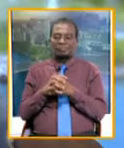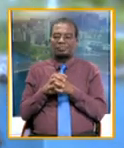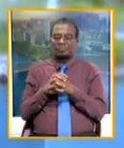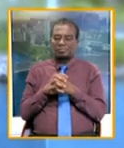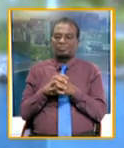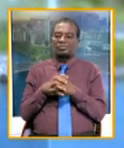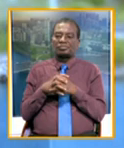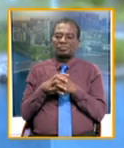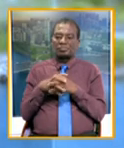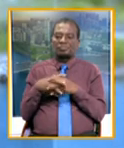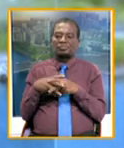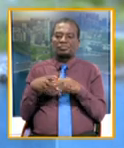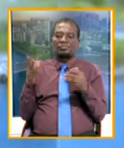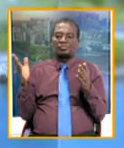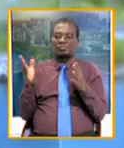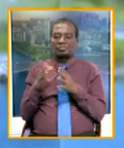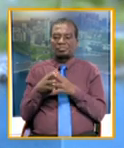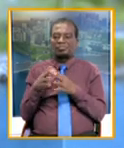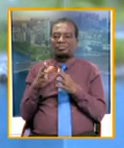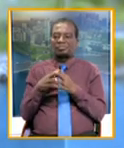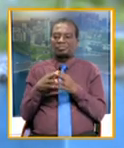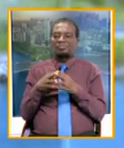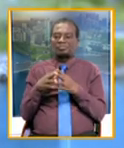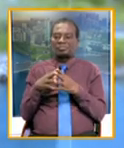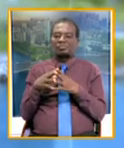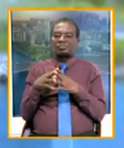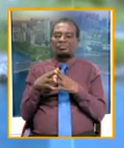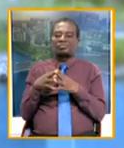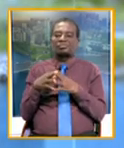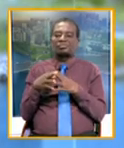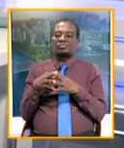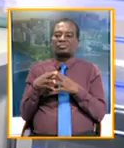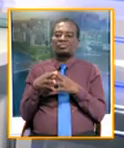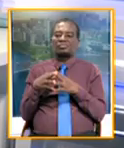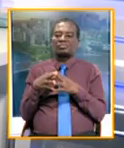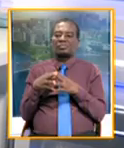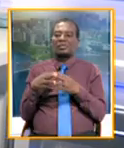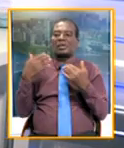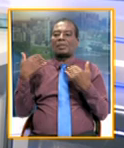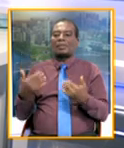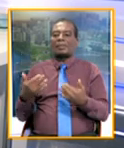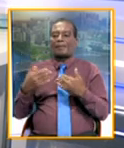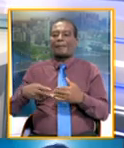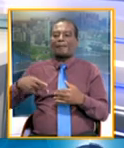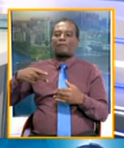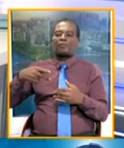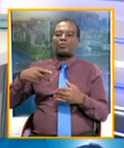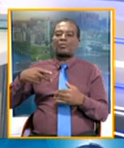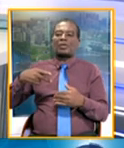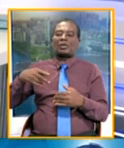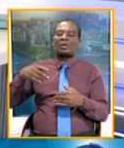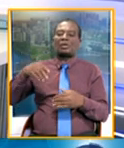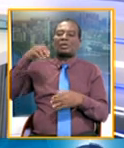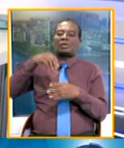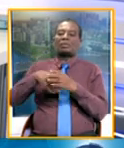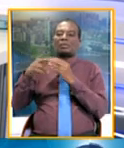Sanogo, notre spécialiste maison des questions militaires et policières. Je vous emmène à présent dans le Lodjiboa. Dans cette